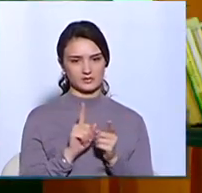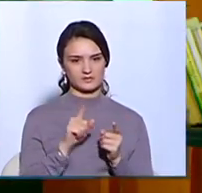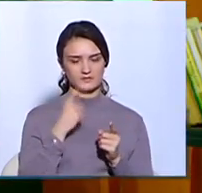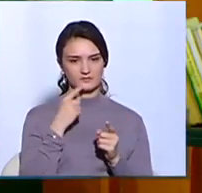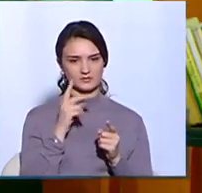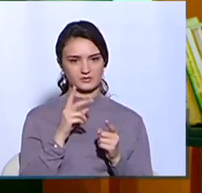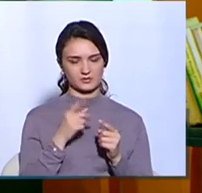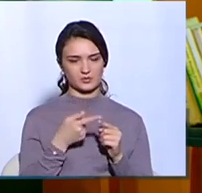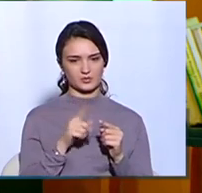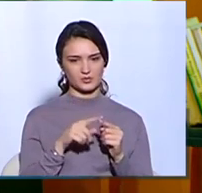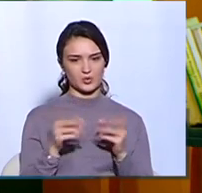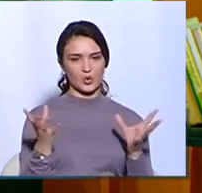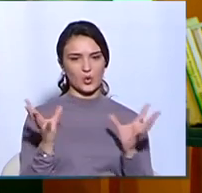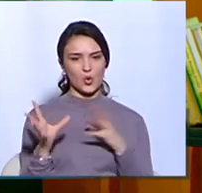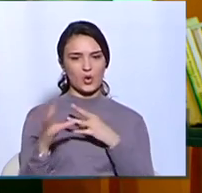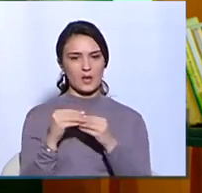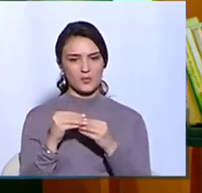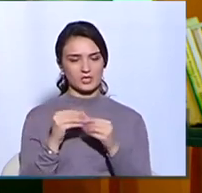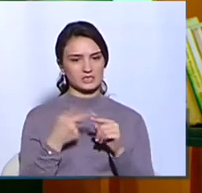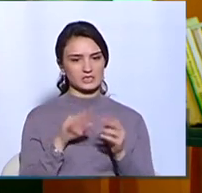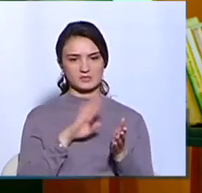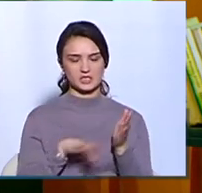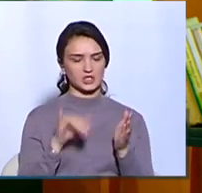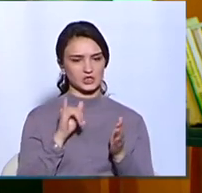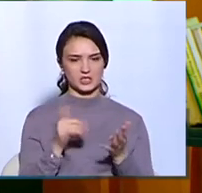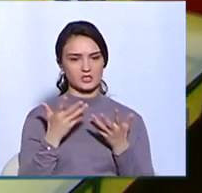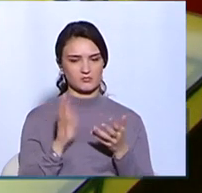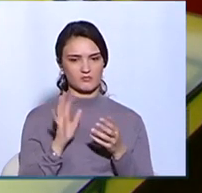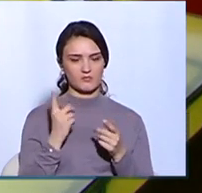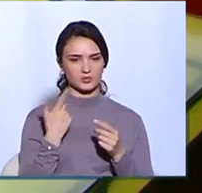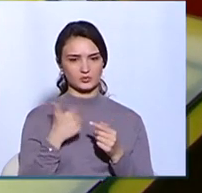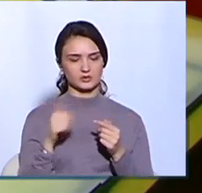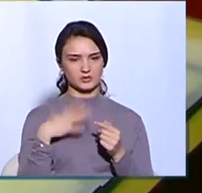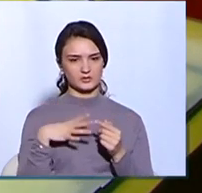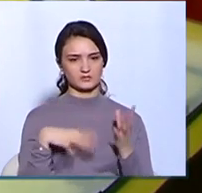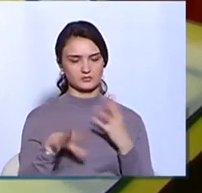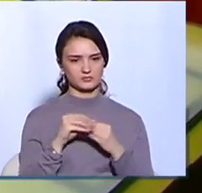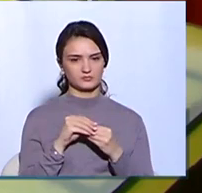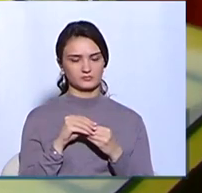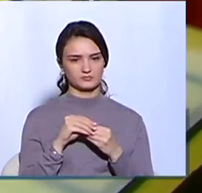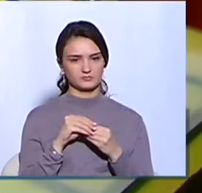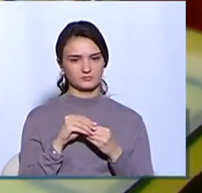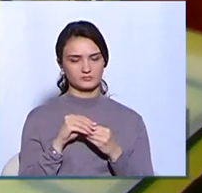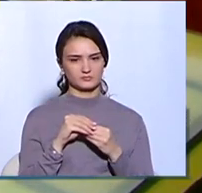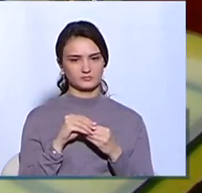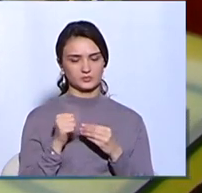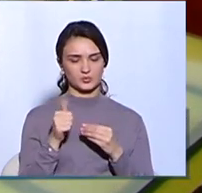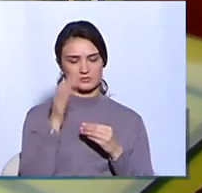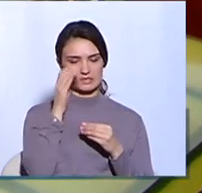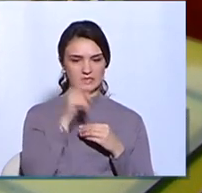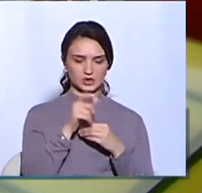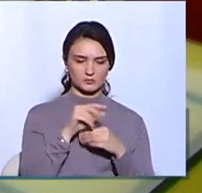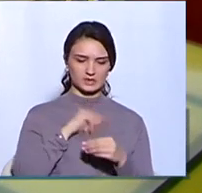ვთქვათ კოლაბორაცია. ისე არ გამოა არაფერი, იცით, აი მარტო საქართველოში და ისა აუცილებელია როგორც